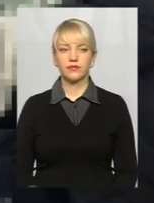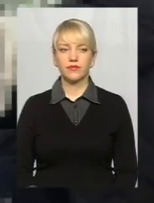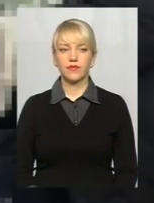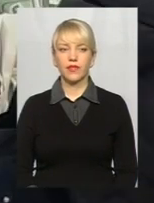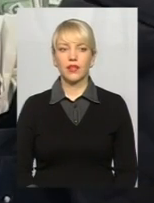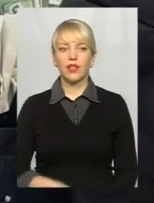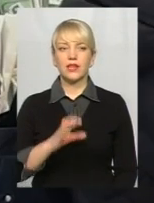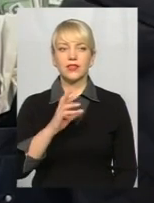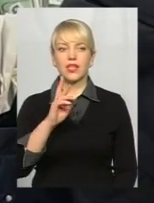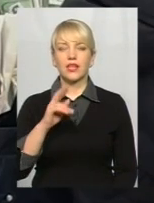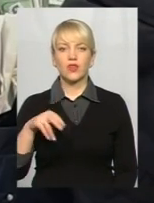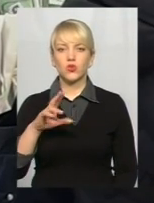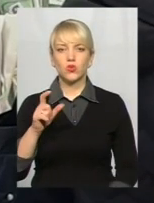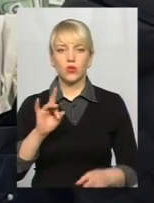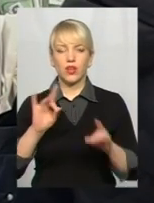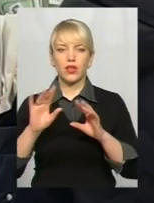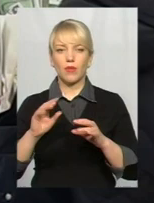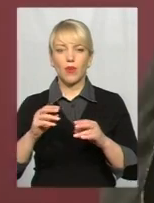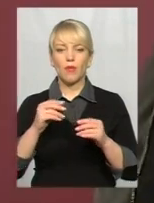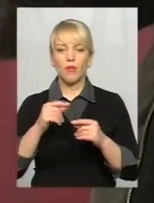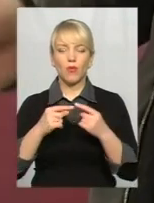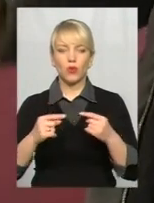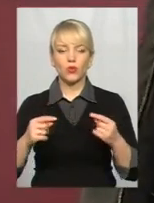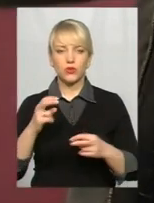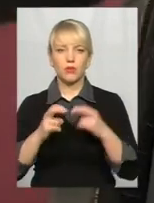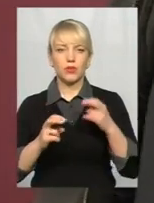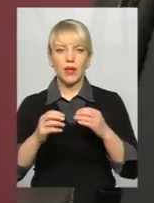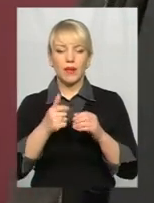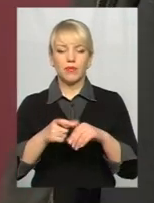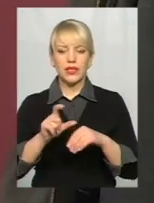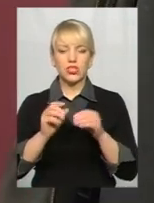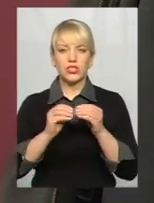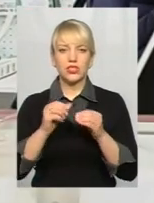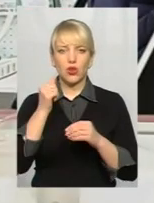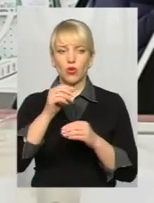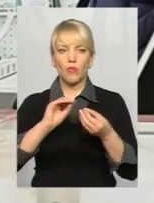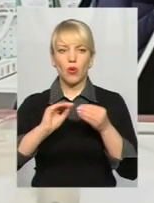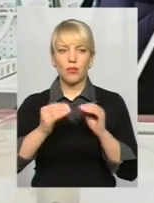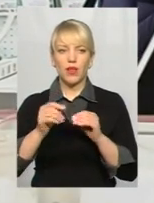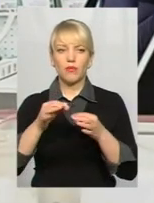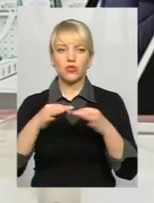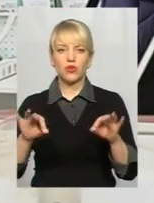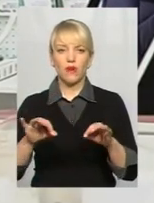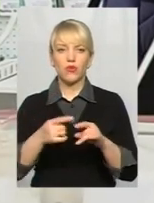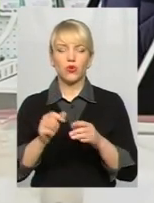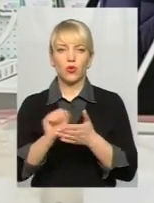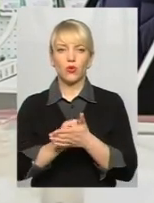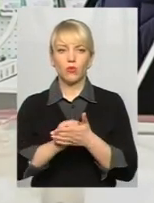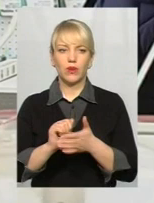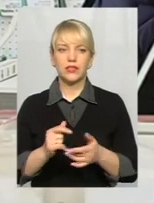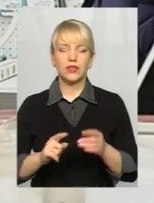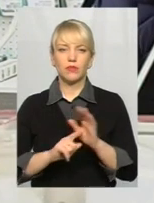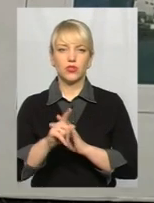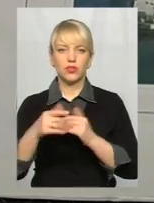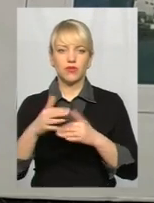Сергій Гідзула рекламує продукцію підприємства більше 10 років. Каже, проблема з дозвільною документацією на розміщення рекламних носіїв почалися